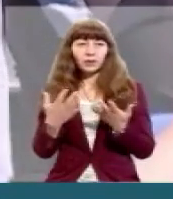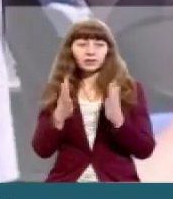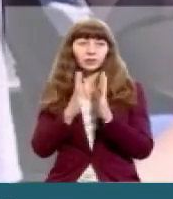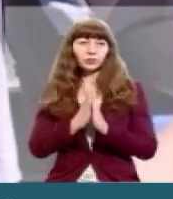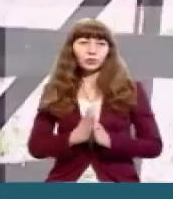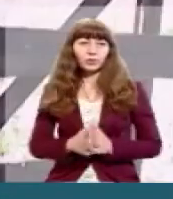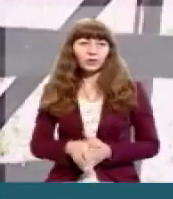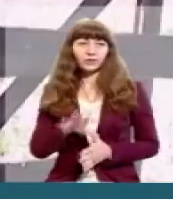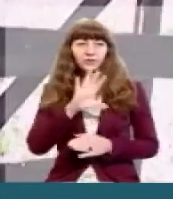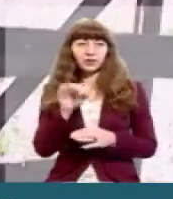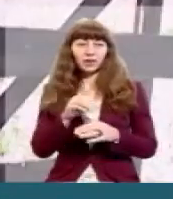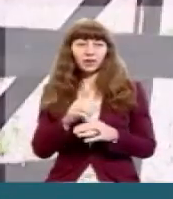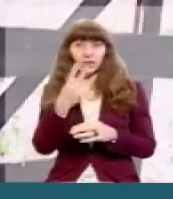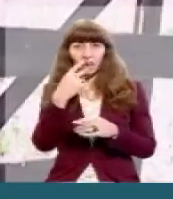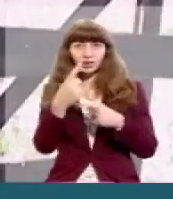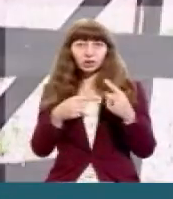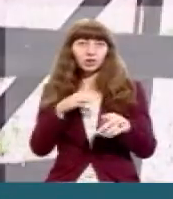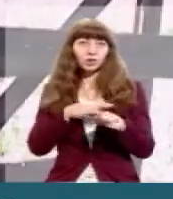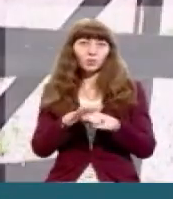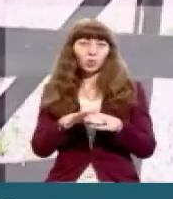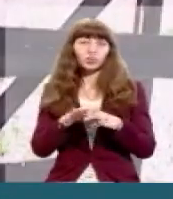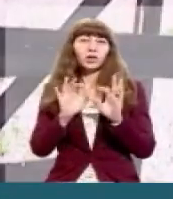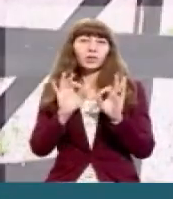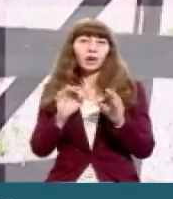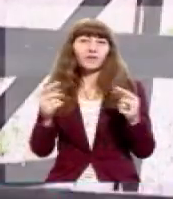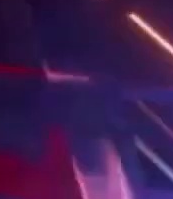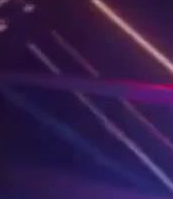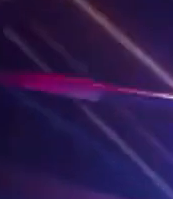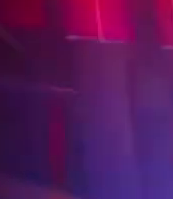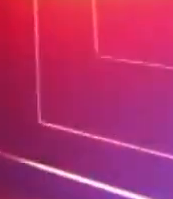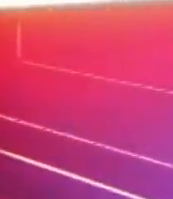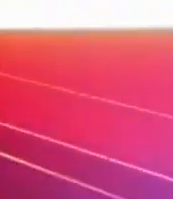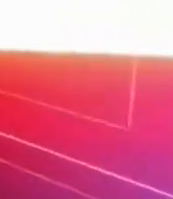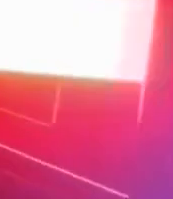тиісінше орындалды. Әлия Қолтанова, Темірлан Жамбылов, Қостанай телеарнасы.